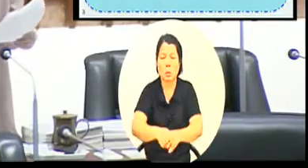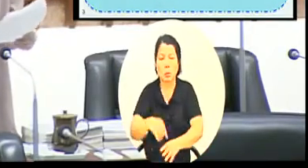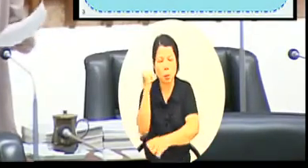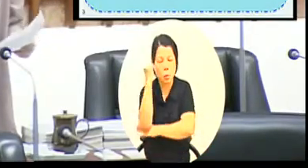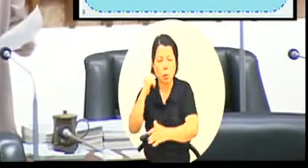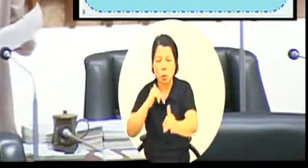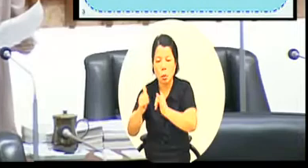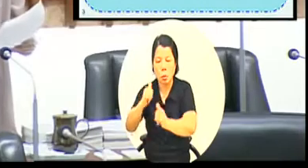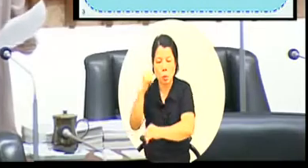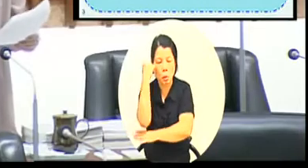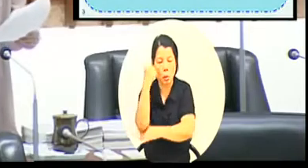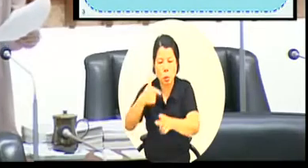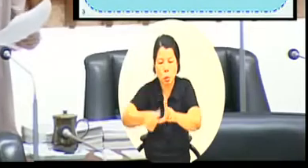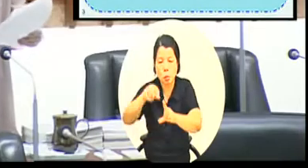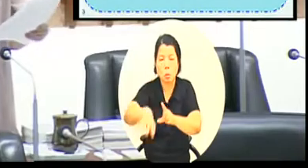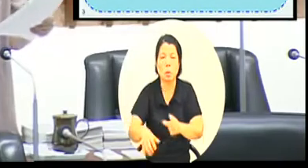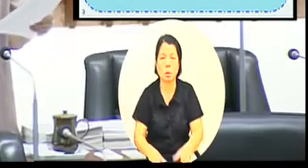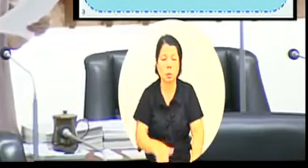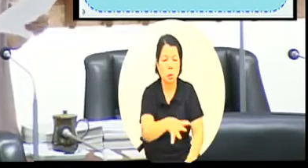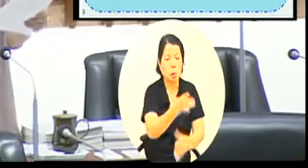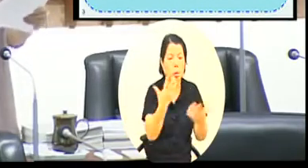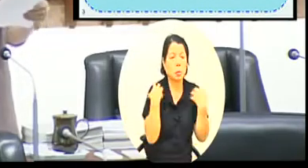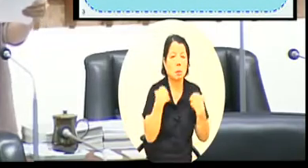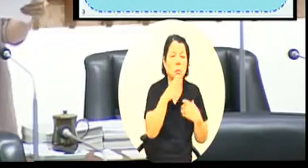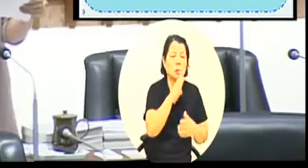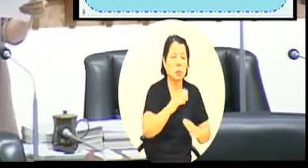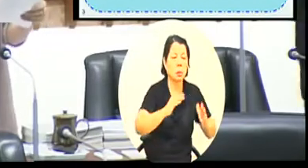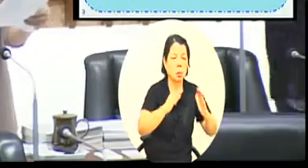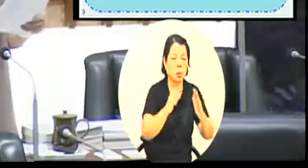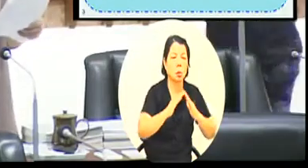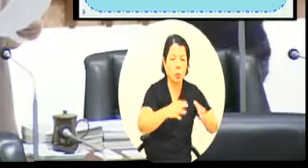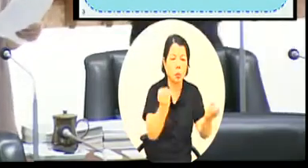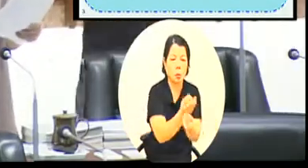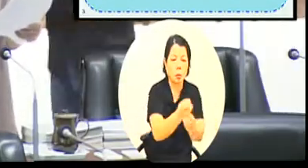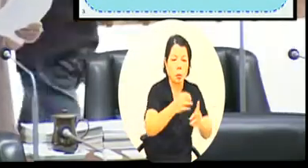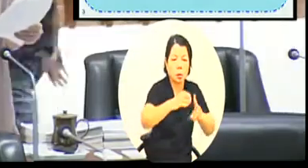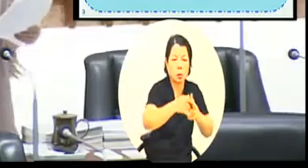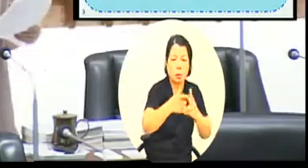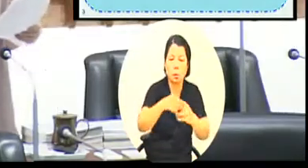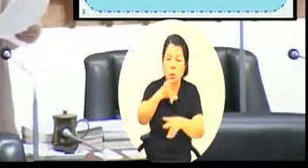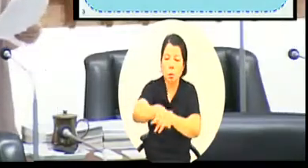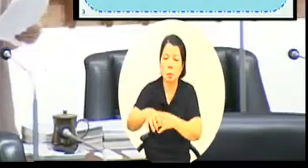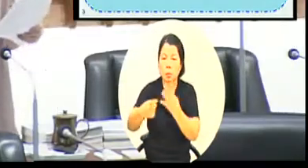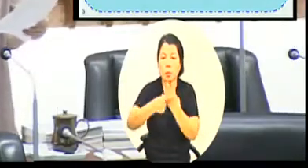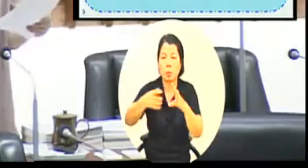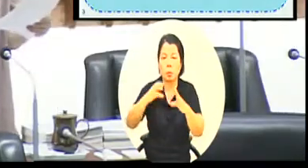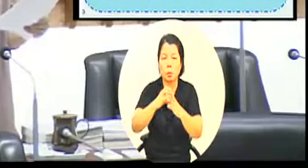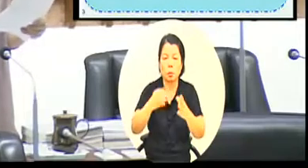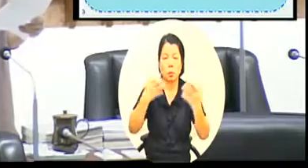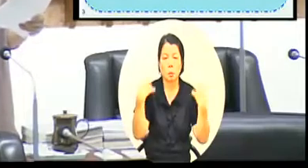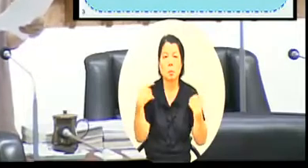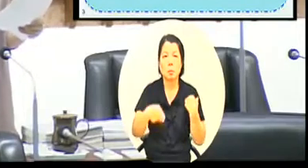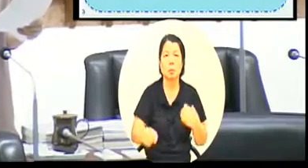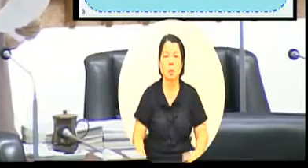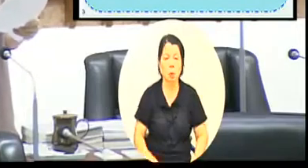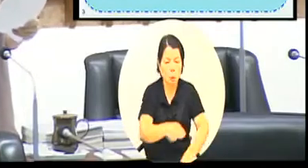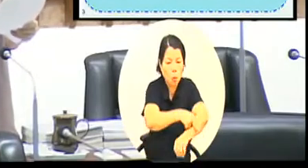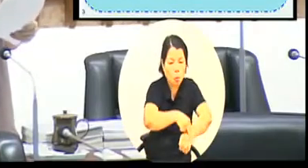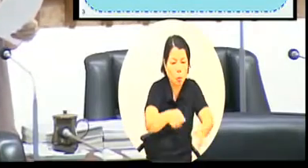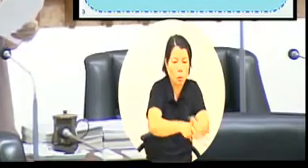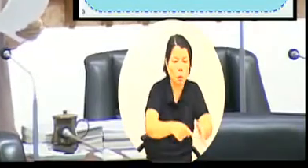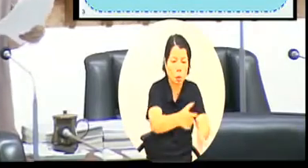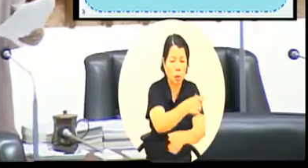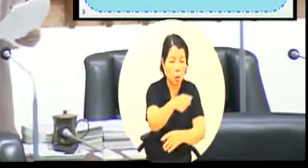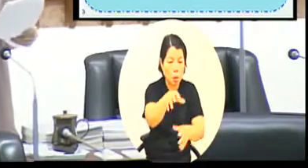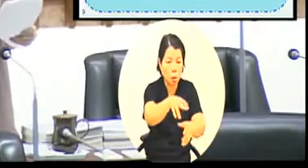这个权责是在农业局还是你们都发局，还是说你们当初规划的时候有去考虑到这些问